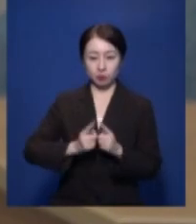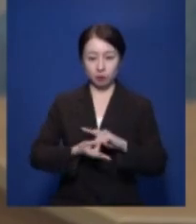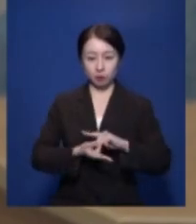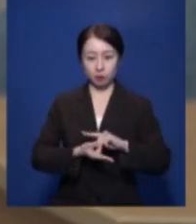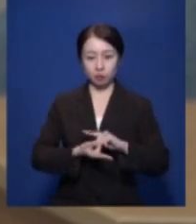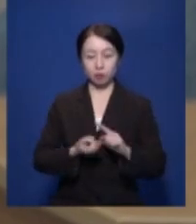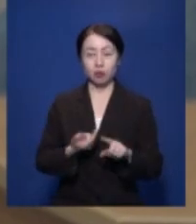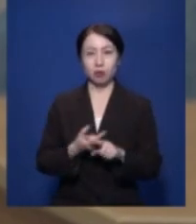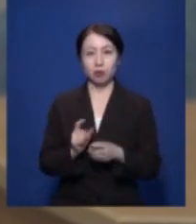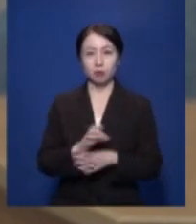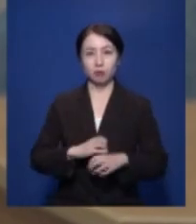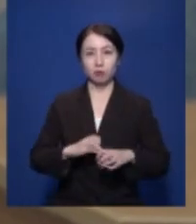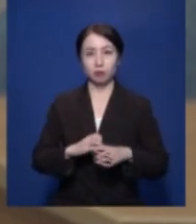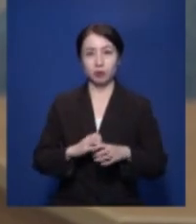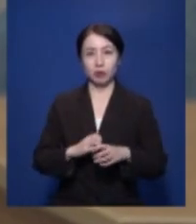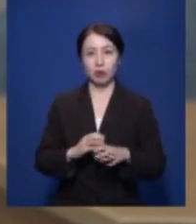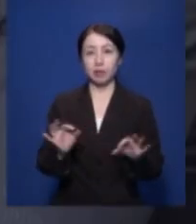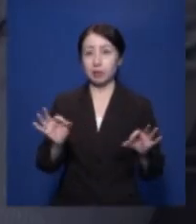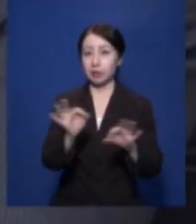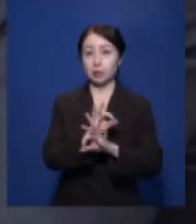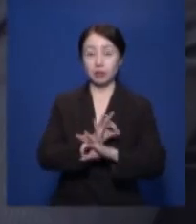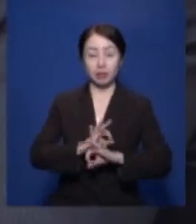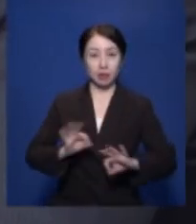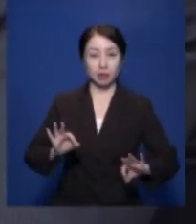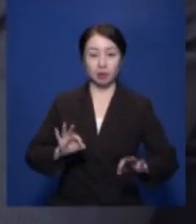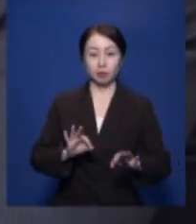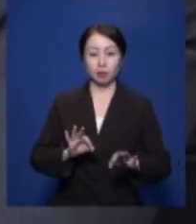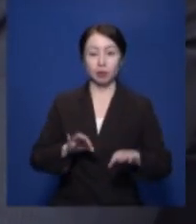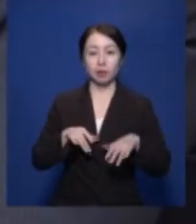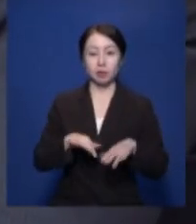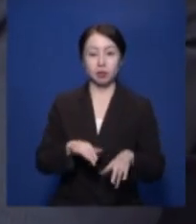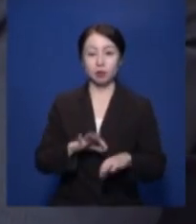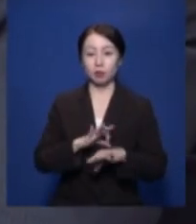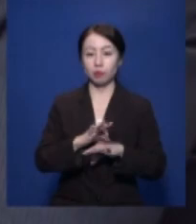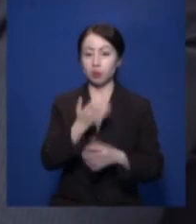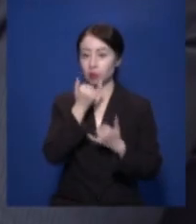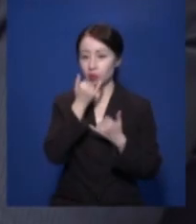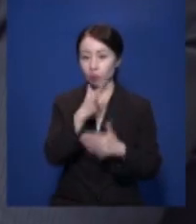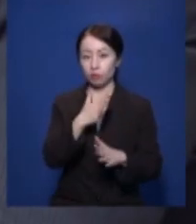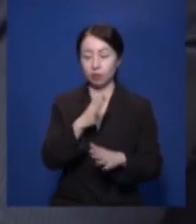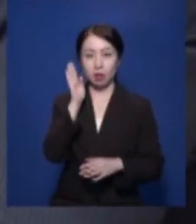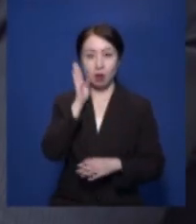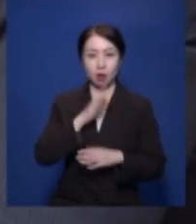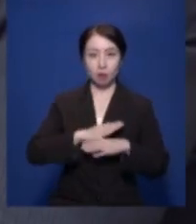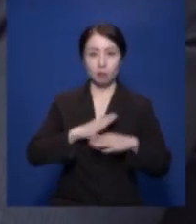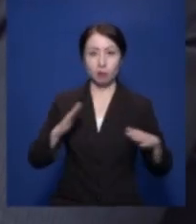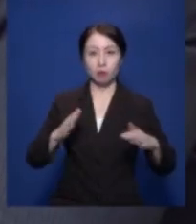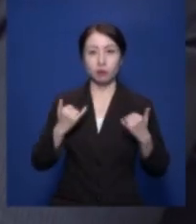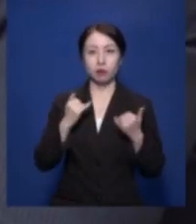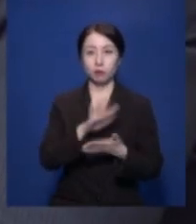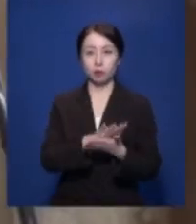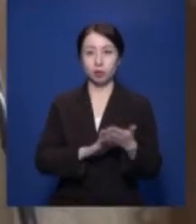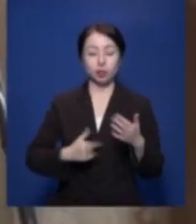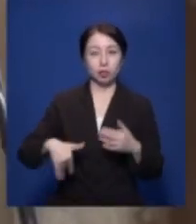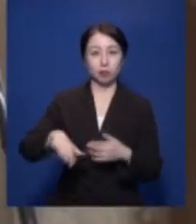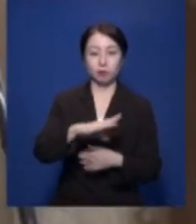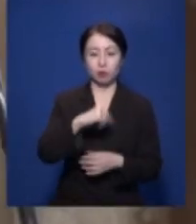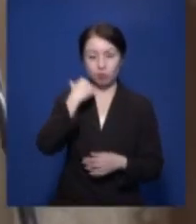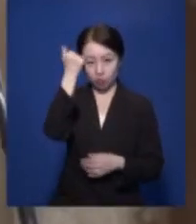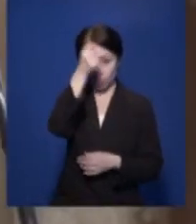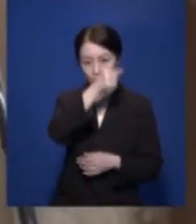ее сессии маслихата, никакие операции проходить не могут. Этот год действительно паводковый, и мы в течение всего